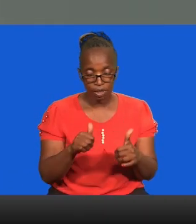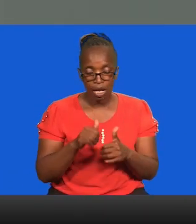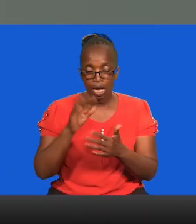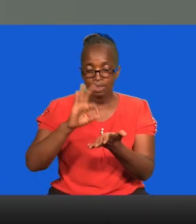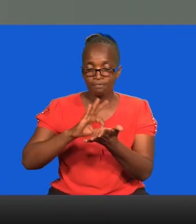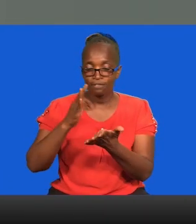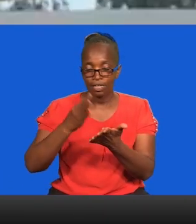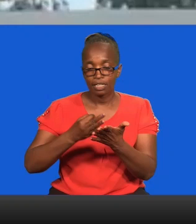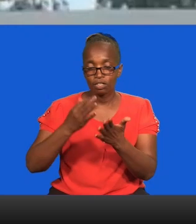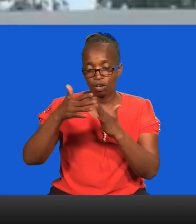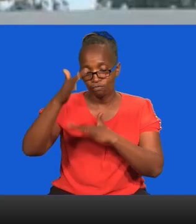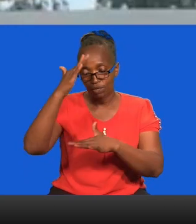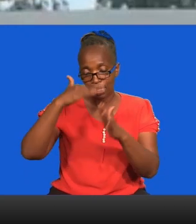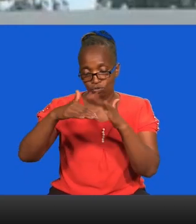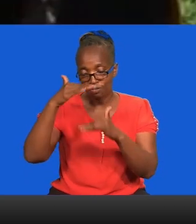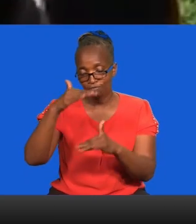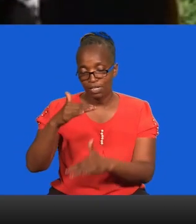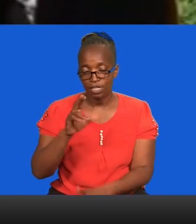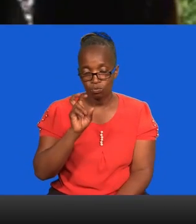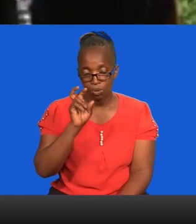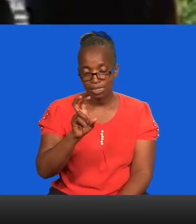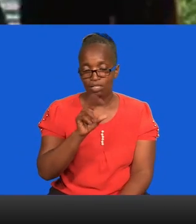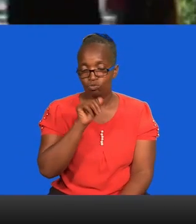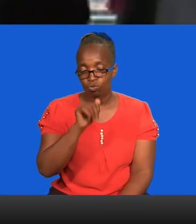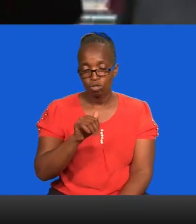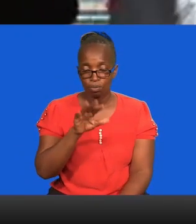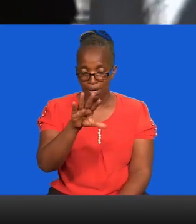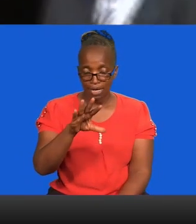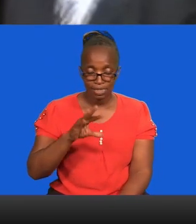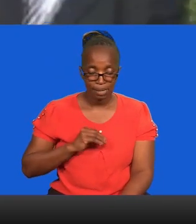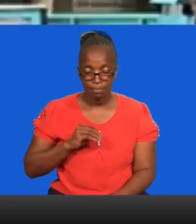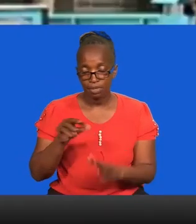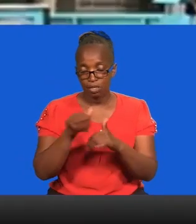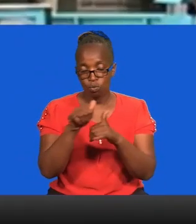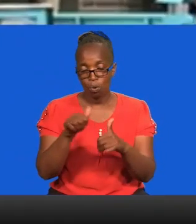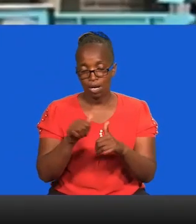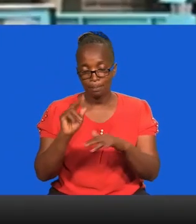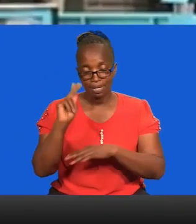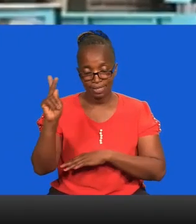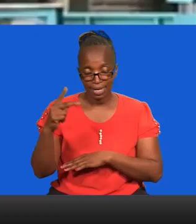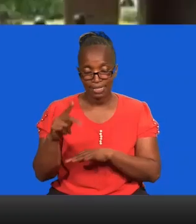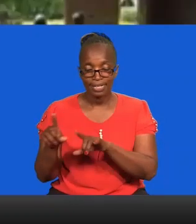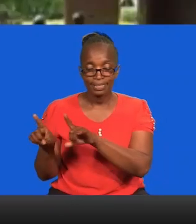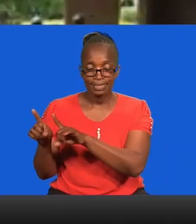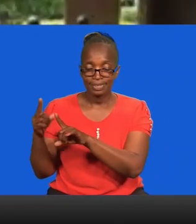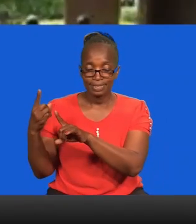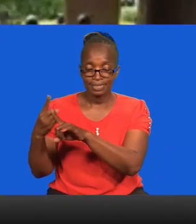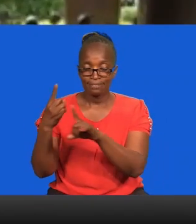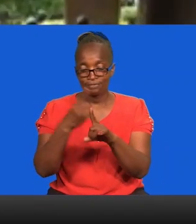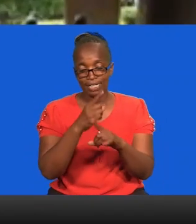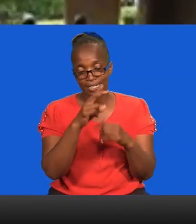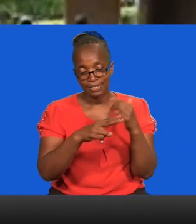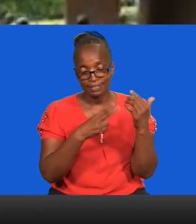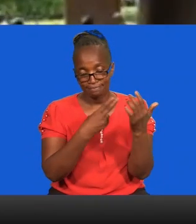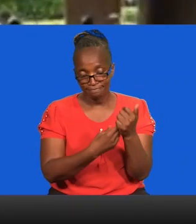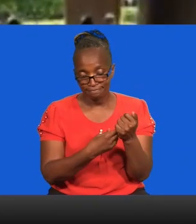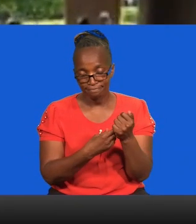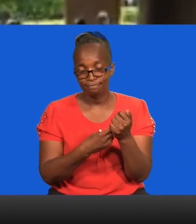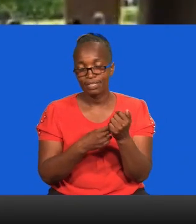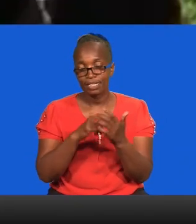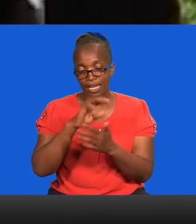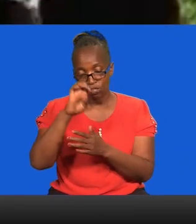vyuo vikuu ulionekana kutopokelewa vizuri na Wakenya na hata washikadau mbalimbali katika sekta hii ya